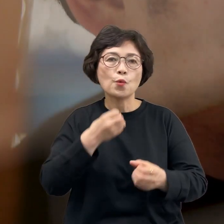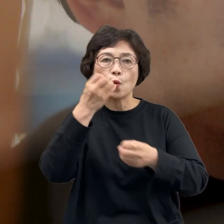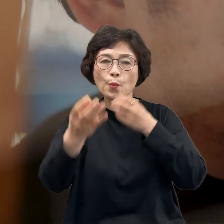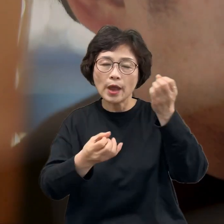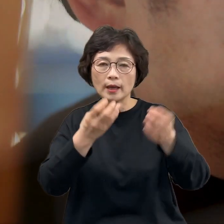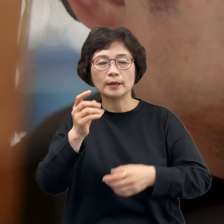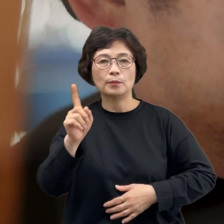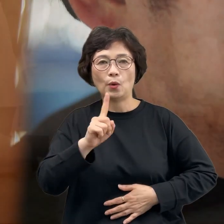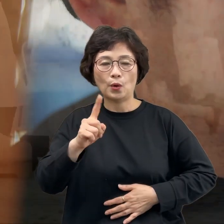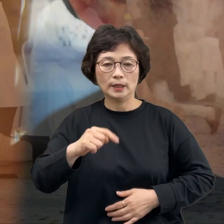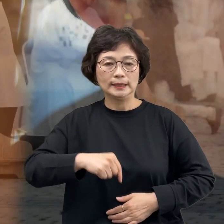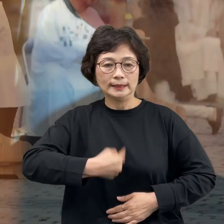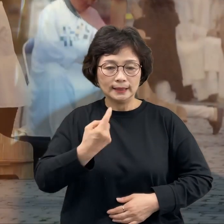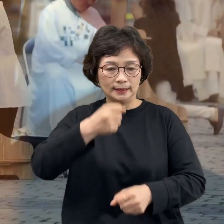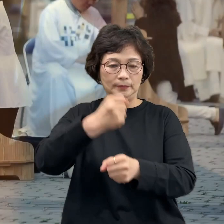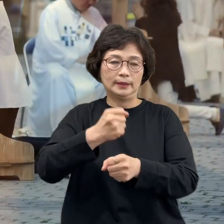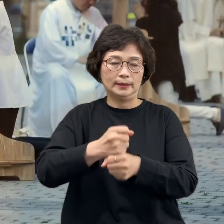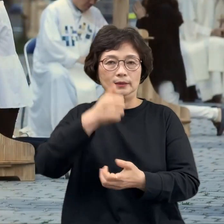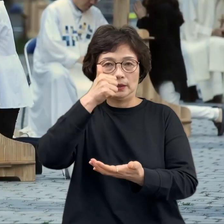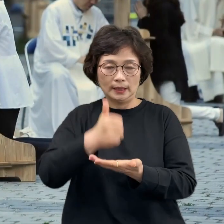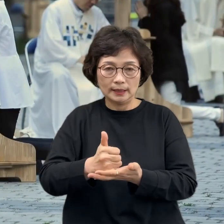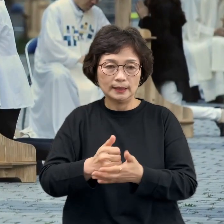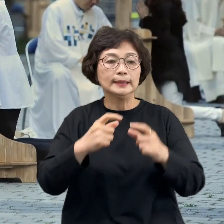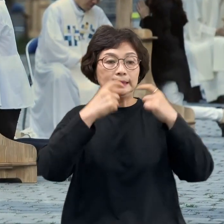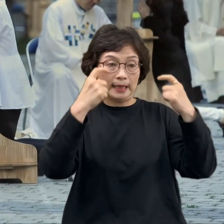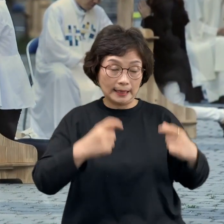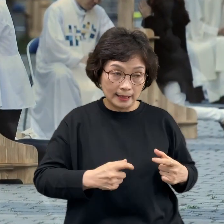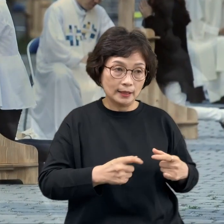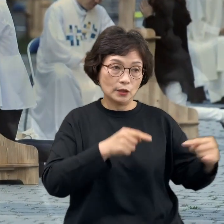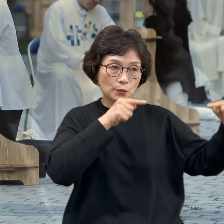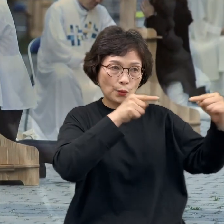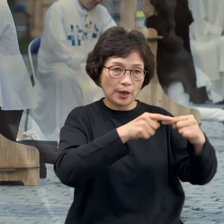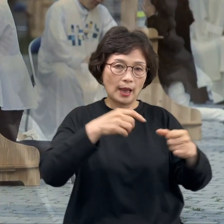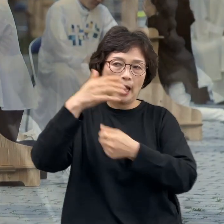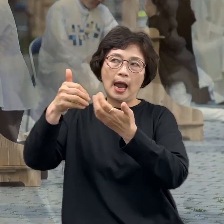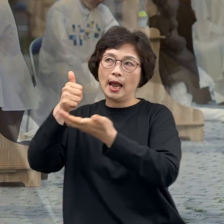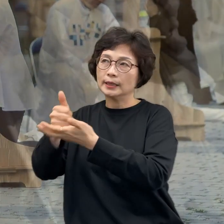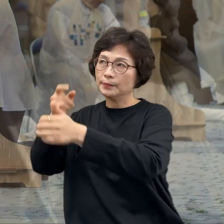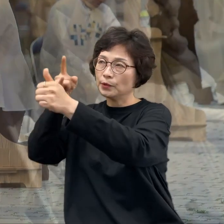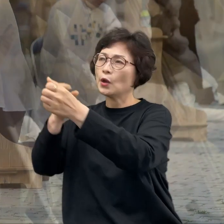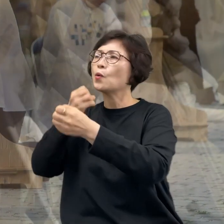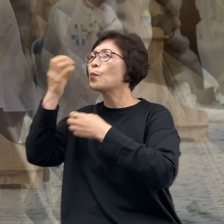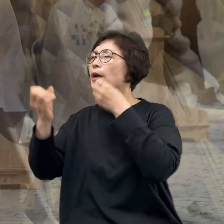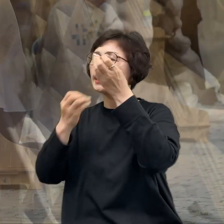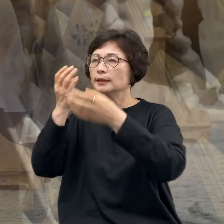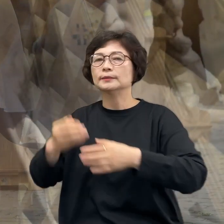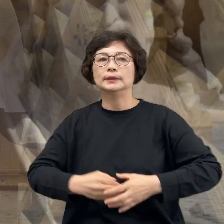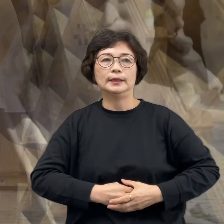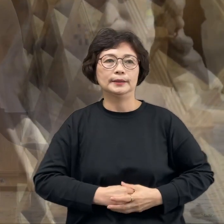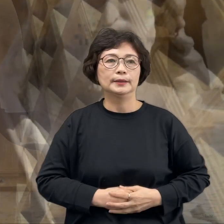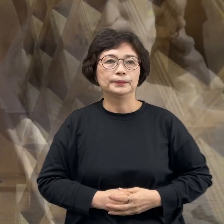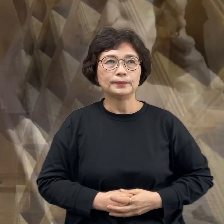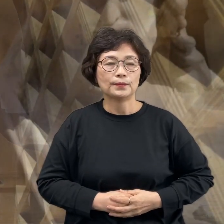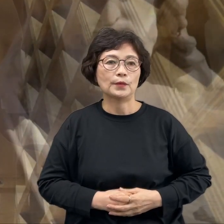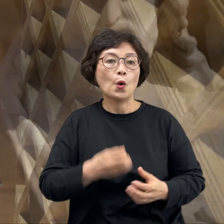다음으로 고백은 자신이 지은 죄를 사죄를 통해 하느님께 고백하는 것입니다.